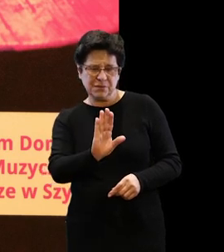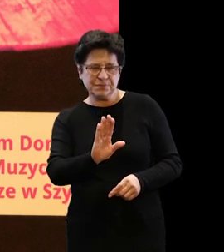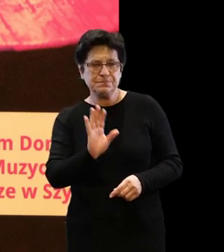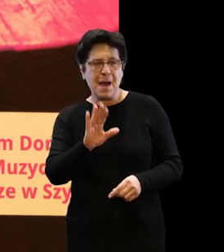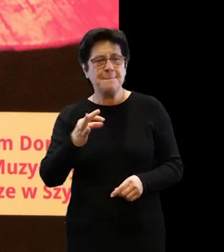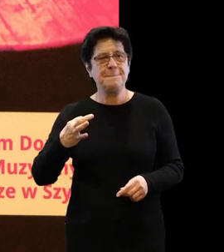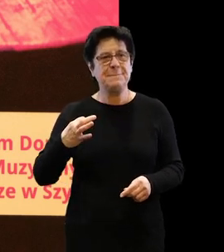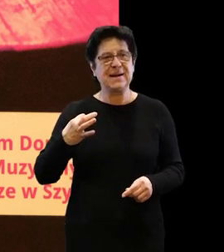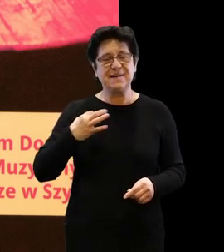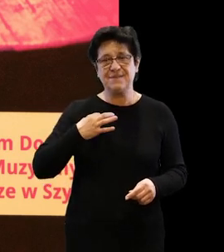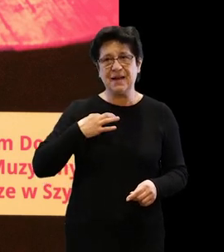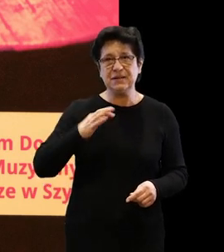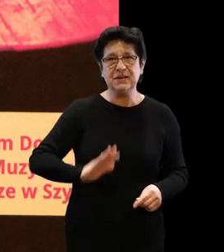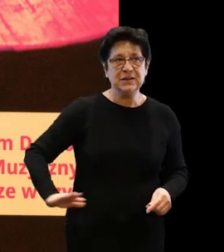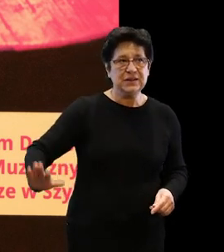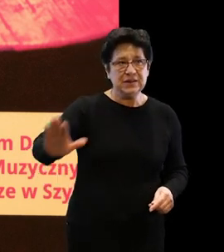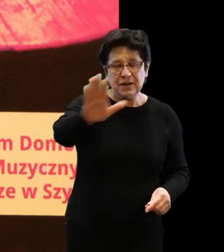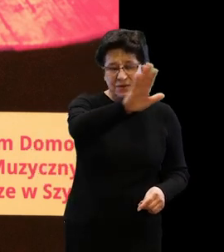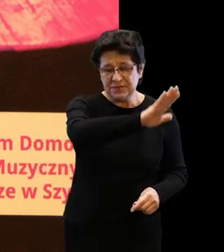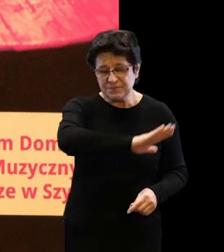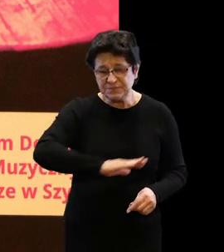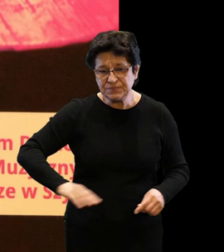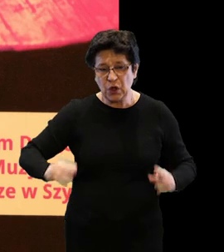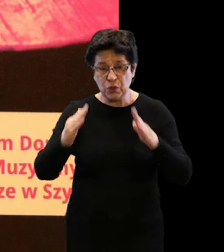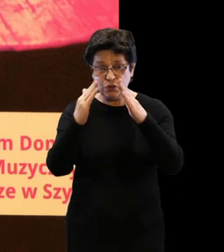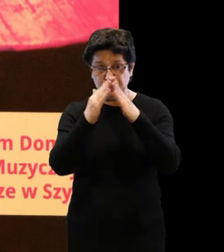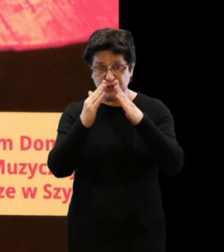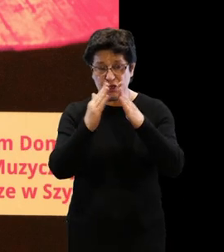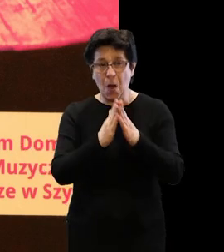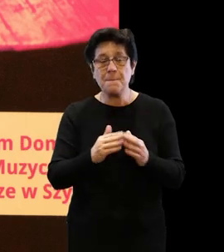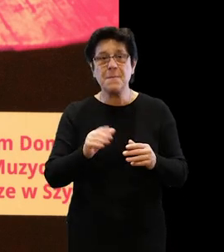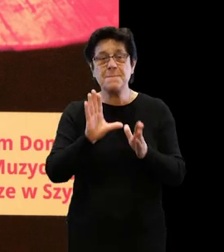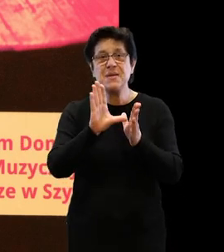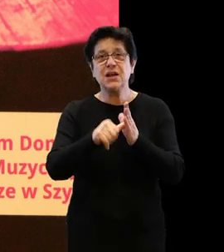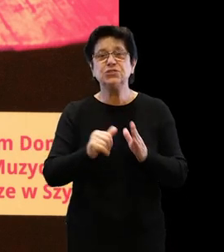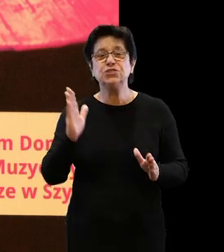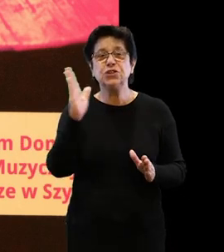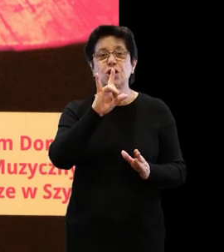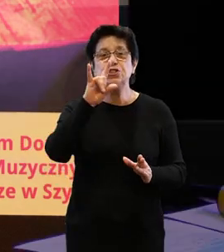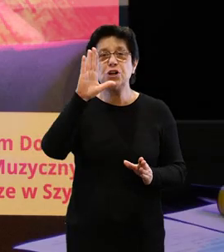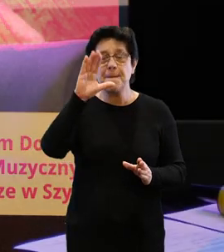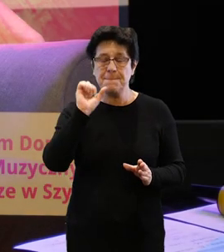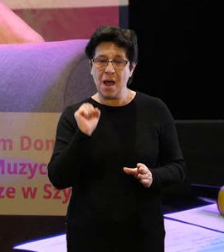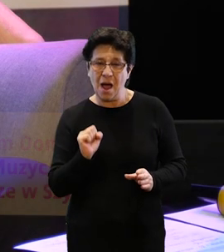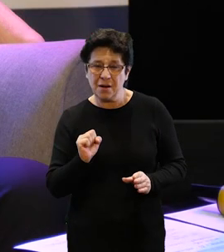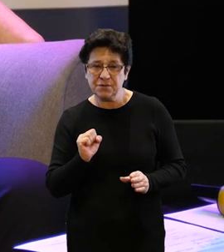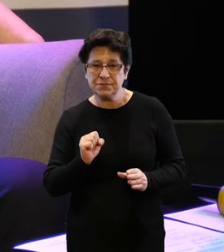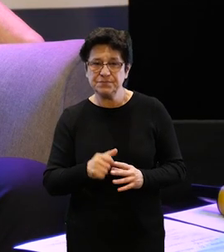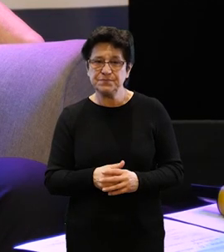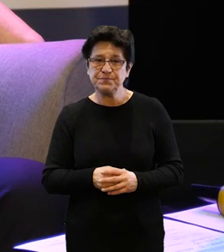Dworek miejscowości szyba i on też posiada Takie muzeum domowe instrumentów muzycznych I